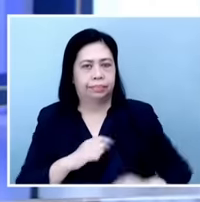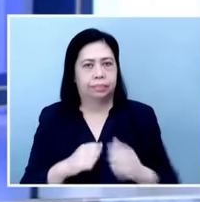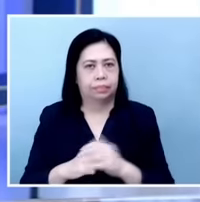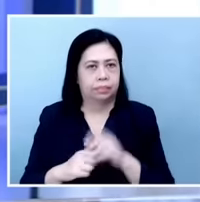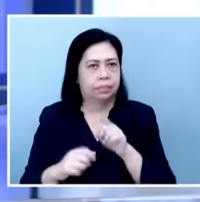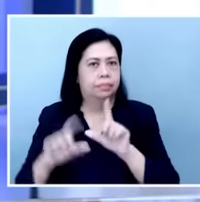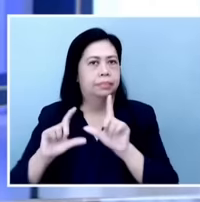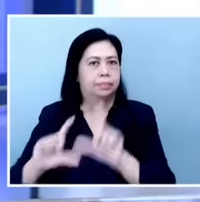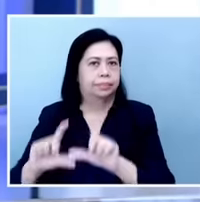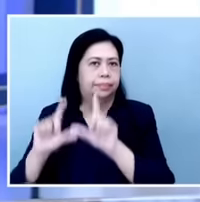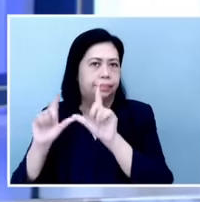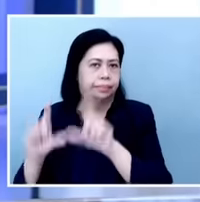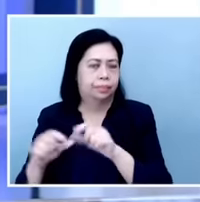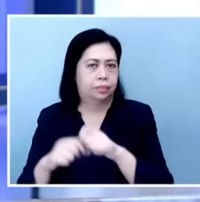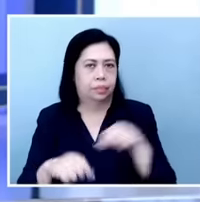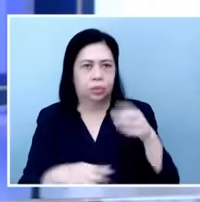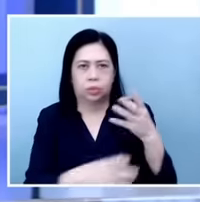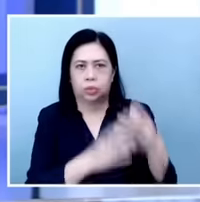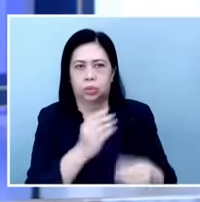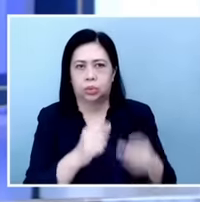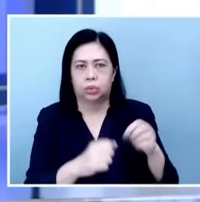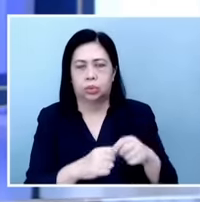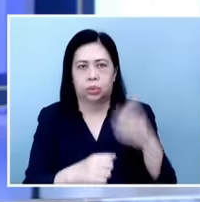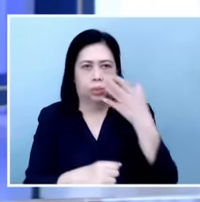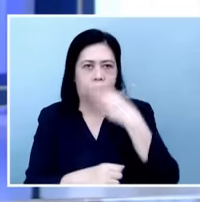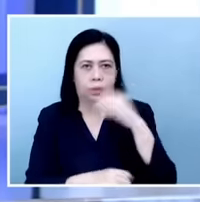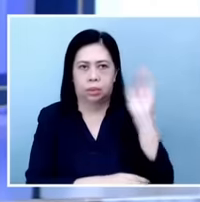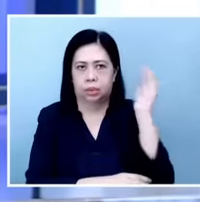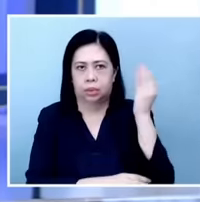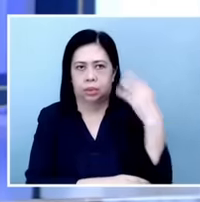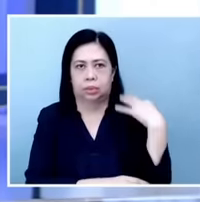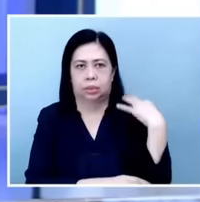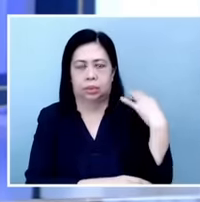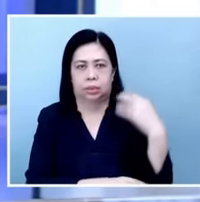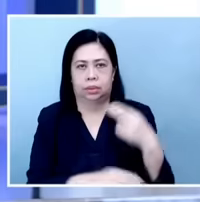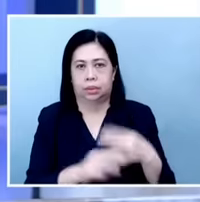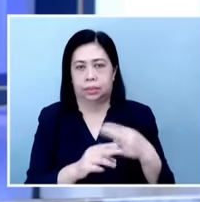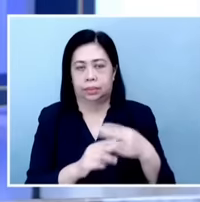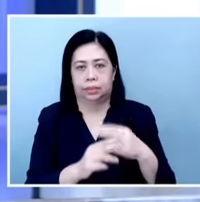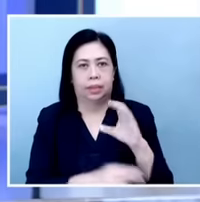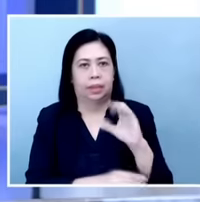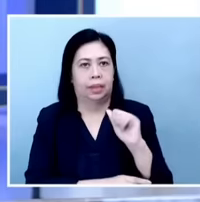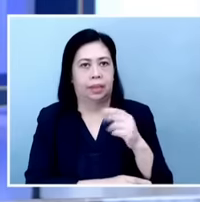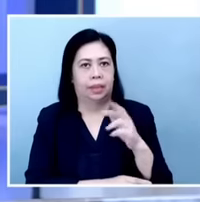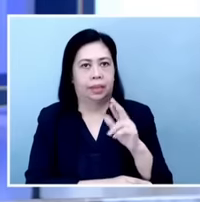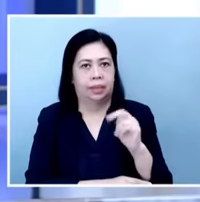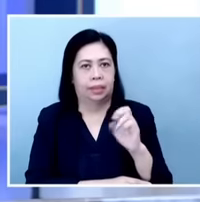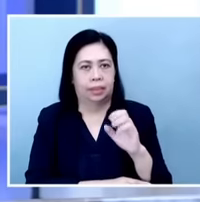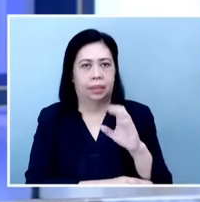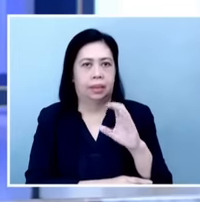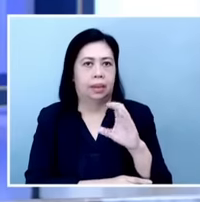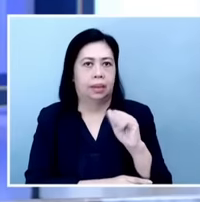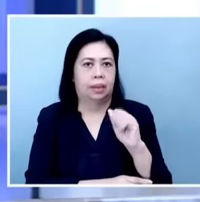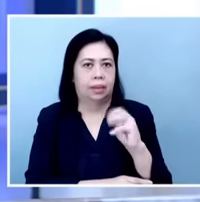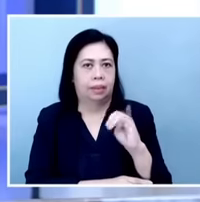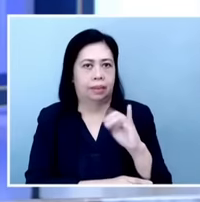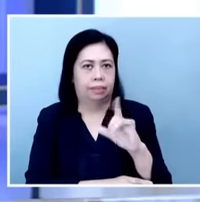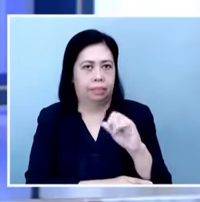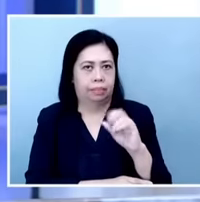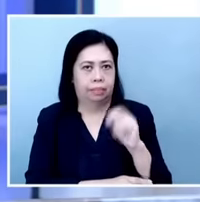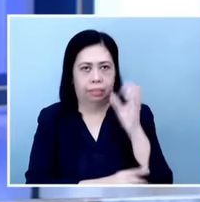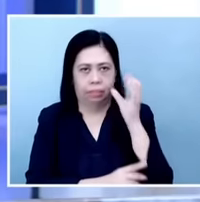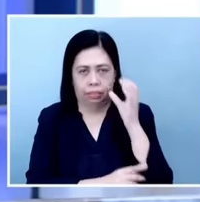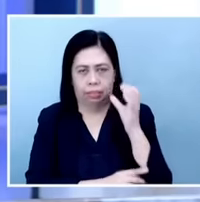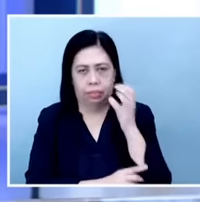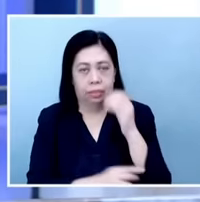pangunahing suspect sa pagkawala ng beauty pageant contestant na si Catherine Camilon. Samantala, hindi na naman